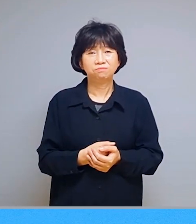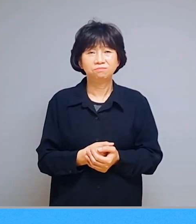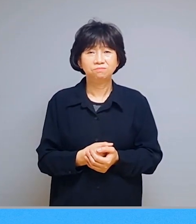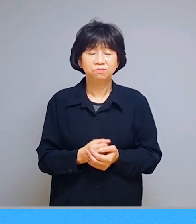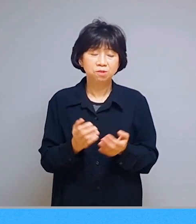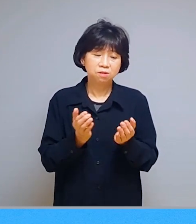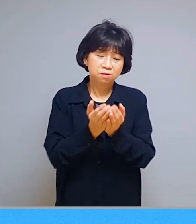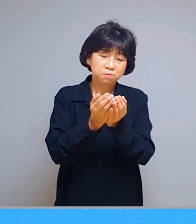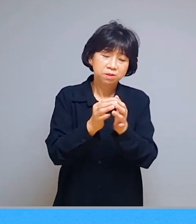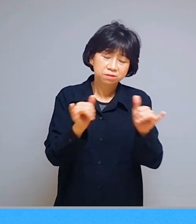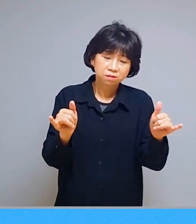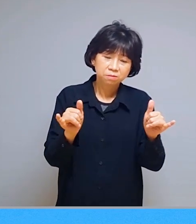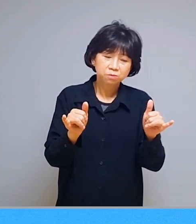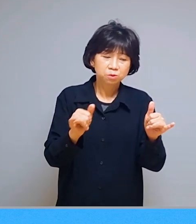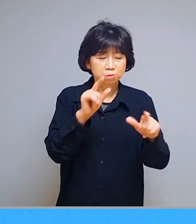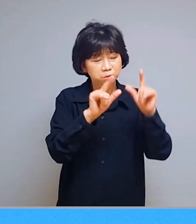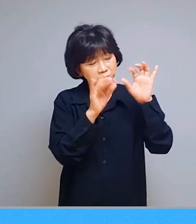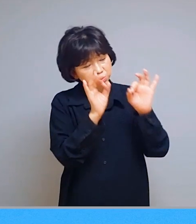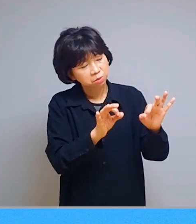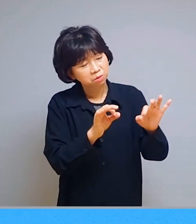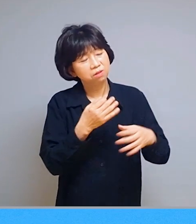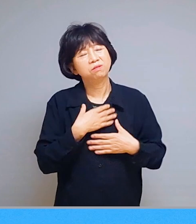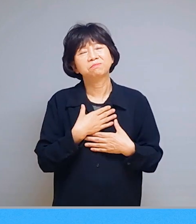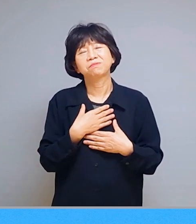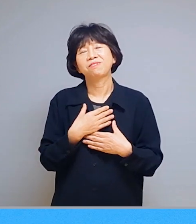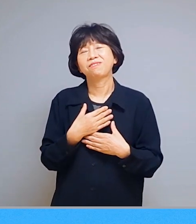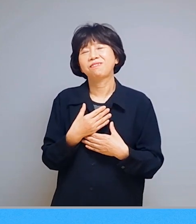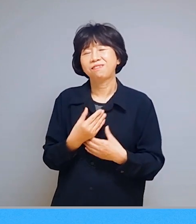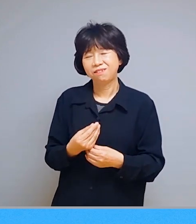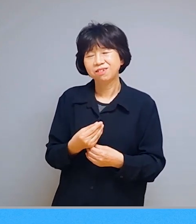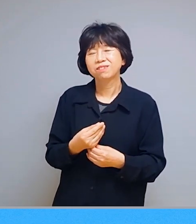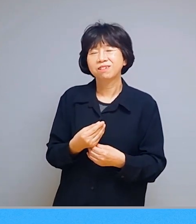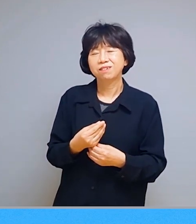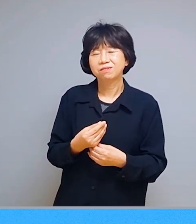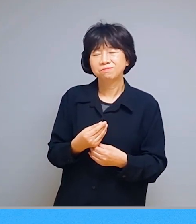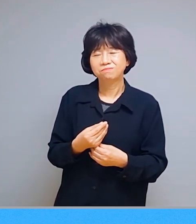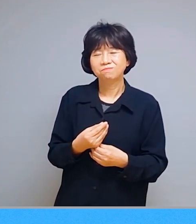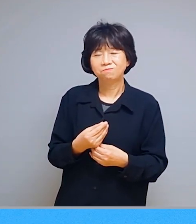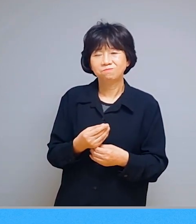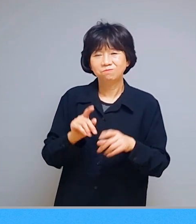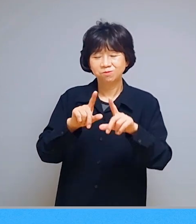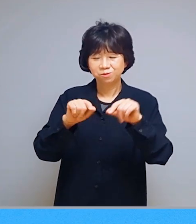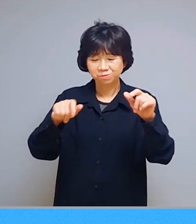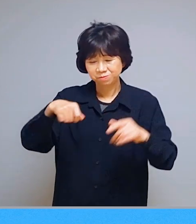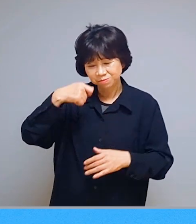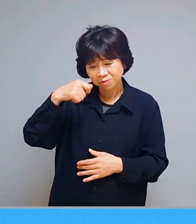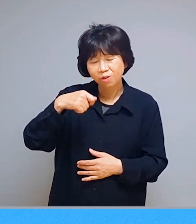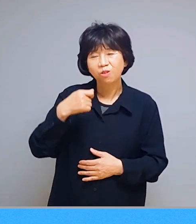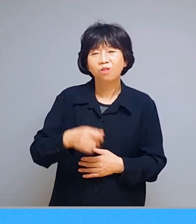배에 탄 사람들도 그 모습을 보며 안심하며 음식을 먹게 됩니다.